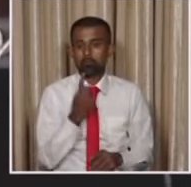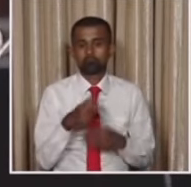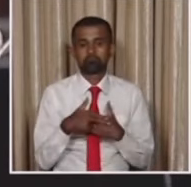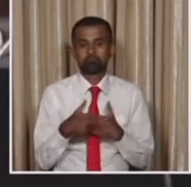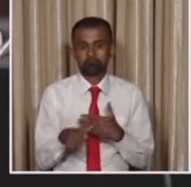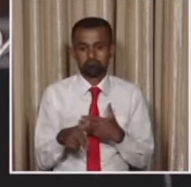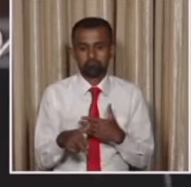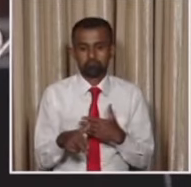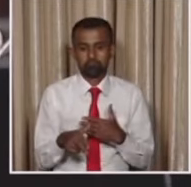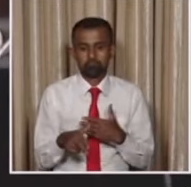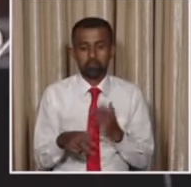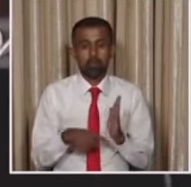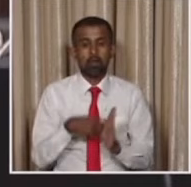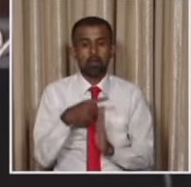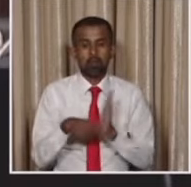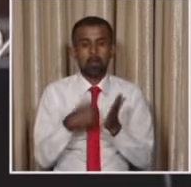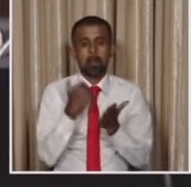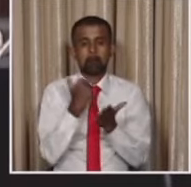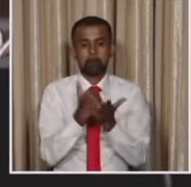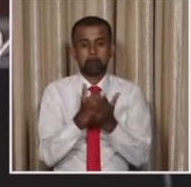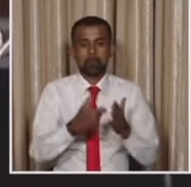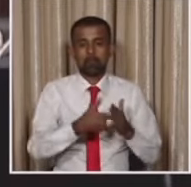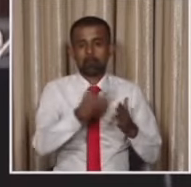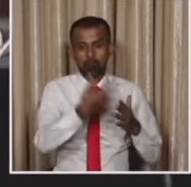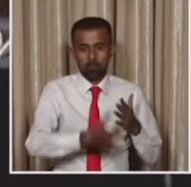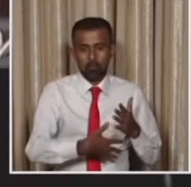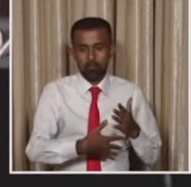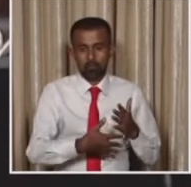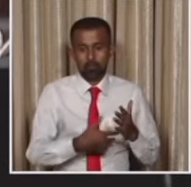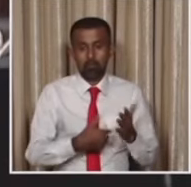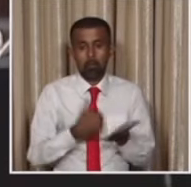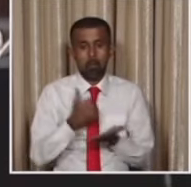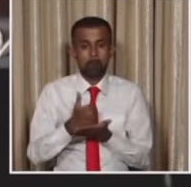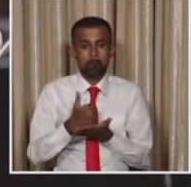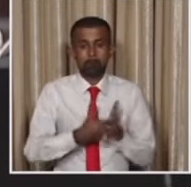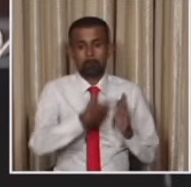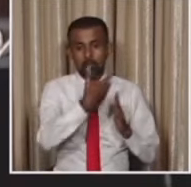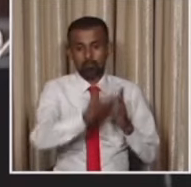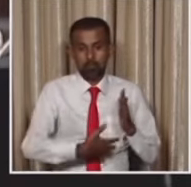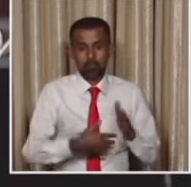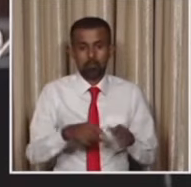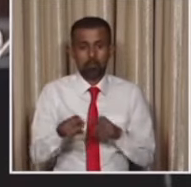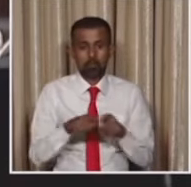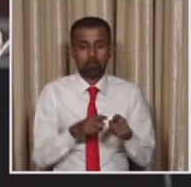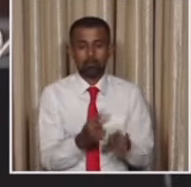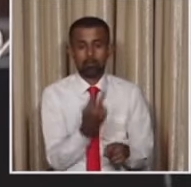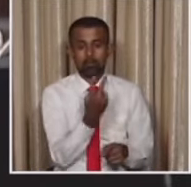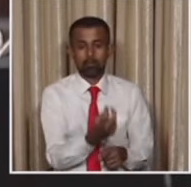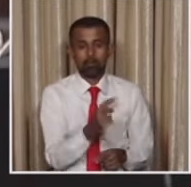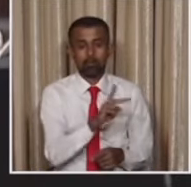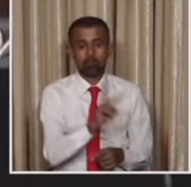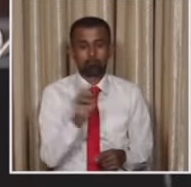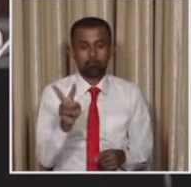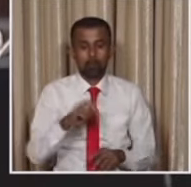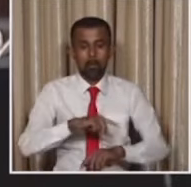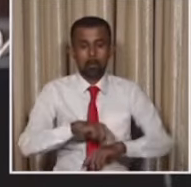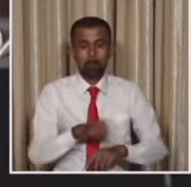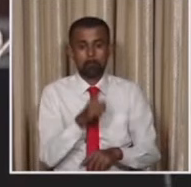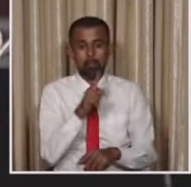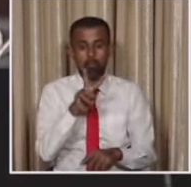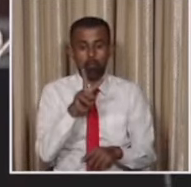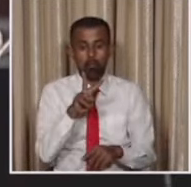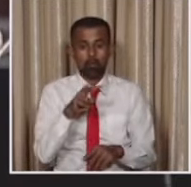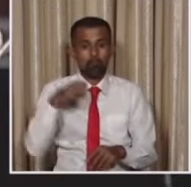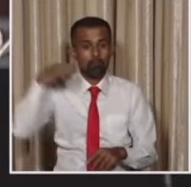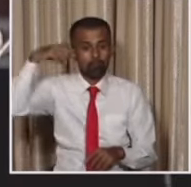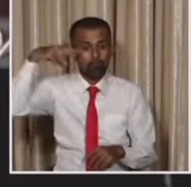කියලා කියන්නේ ශ්‍රී ලංකා මහබැංකු වාර්තාවමයි. මහබැංකු වාර්තාවට අනුව 2022 පැය 12ක් විදුලිය